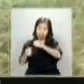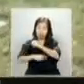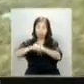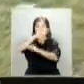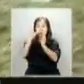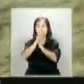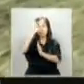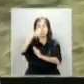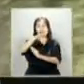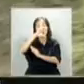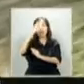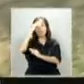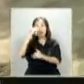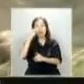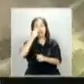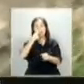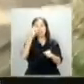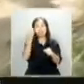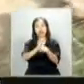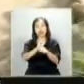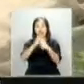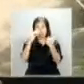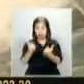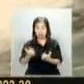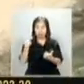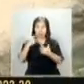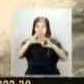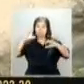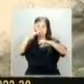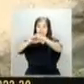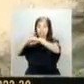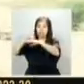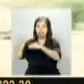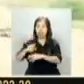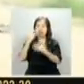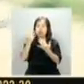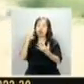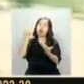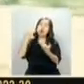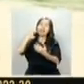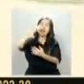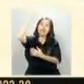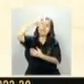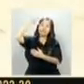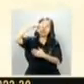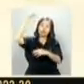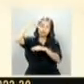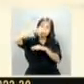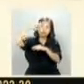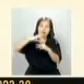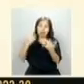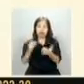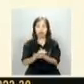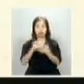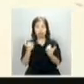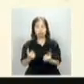ทั้งนี้เพราะน้ำมีไม่เพียงพอประกอบกับทางการได้ประกาศเตือนให้รอน้ำฝนและน้ำจากแม่น้ำหว่างเท่านั้นเป็นไตชว